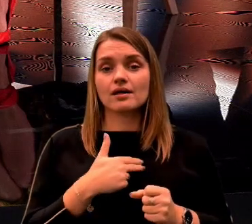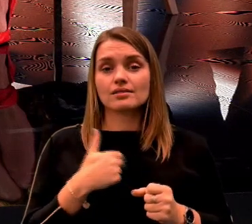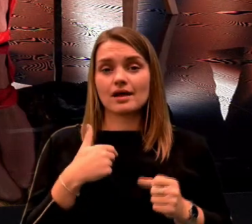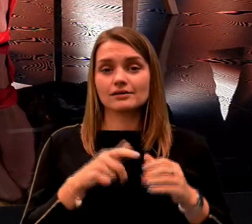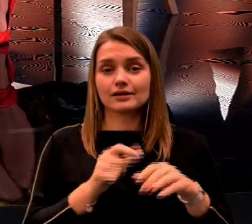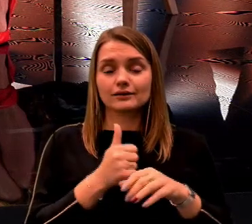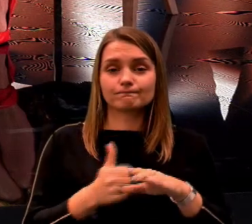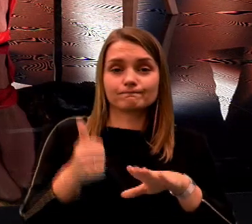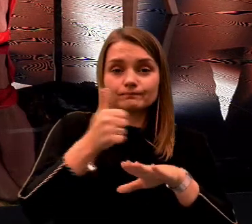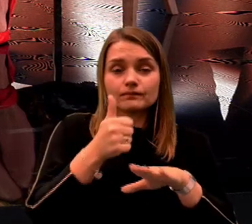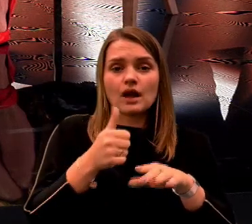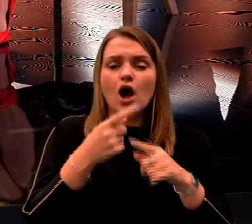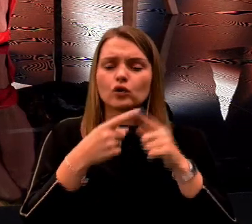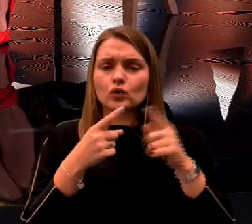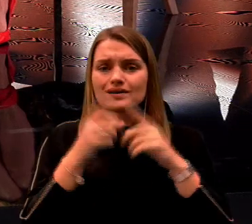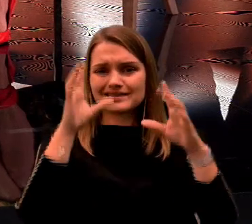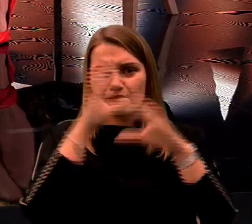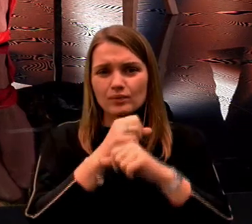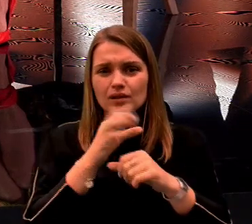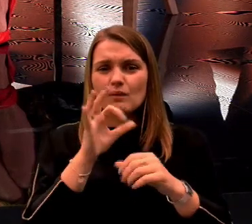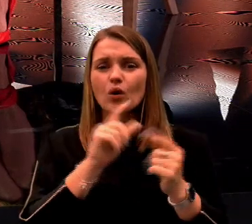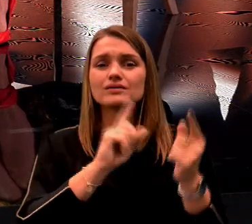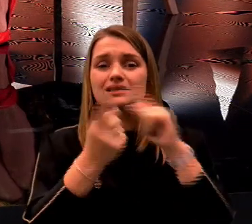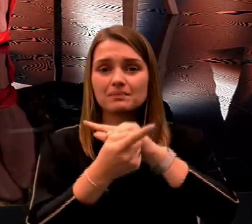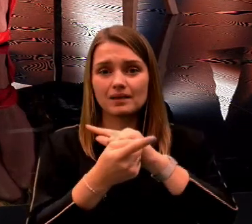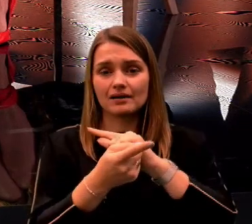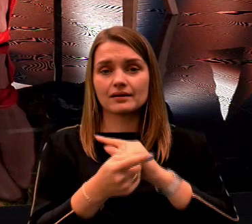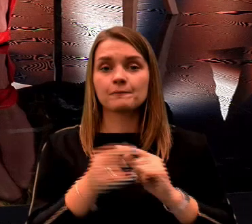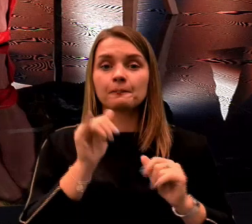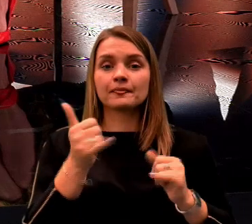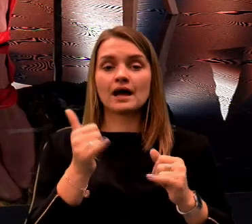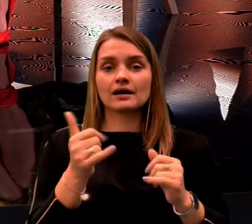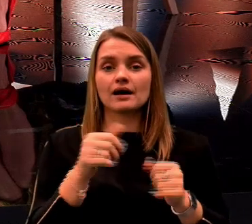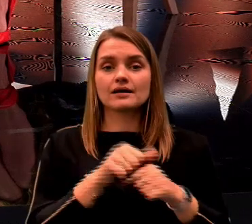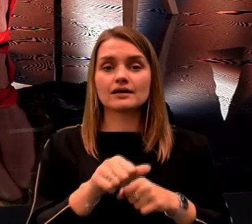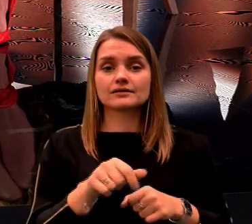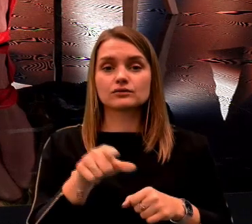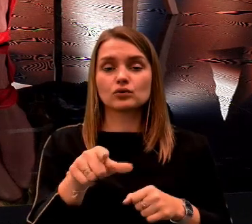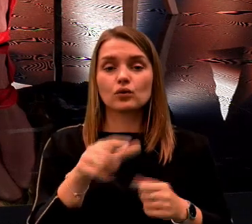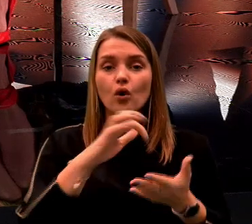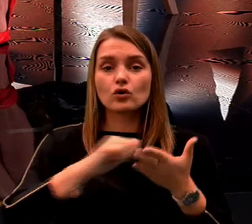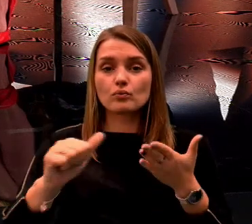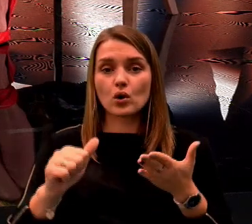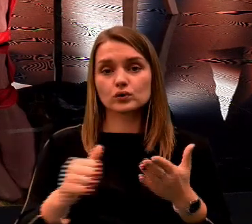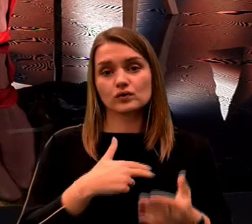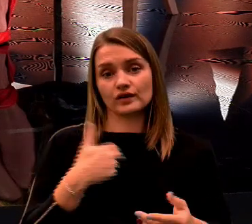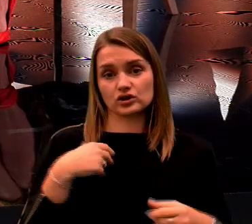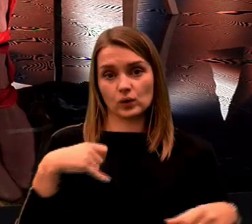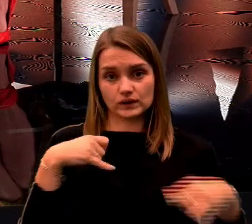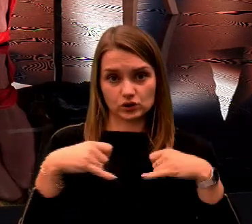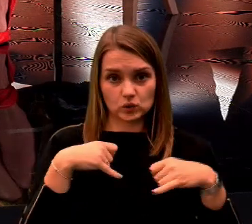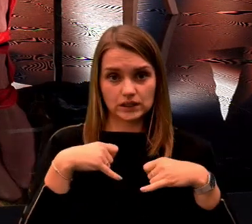trochę zapominamy też o tej ogromnej zmianie, jaka się odbywa wśród odbiorców tego naszego zarządzania. My o tym nie powiedzieliśmy, a